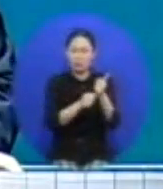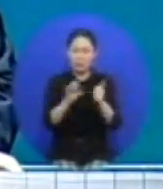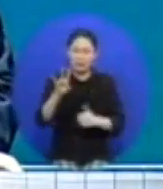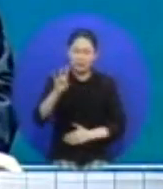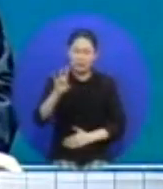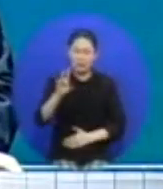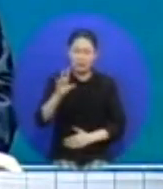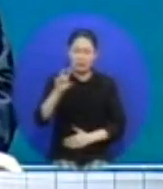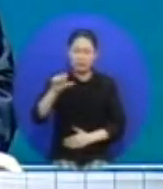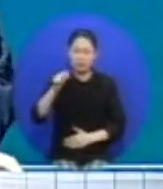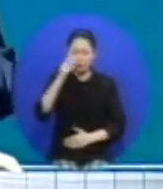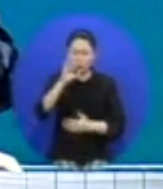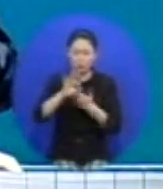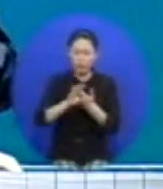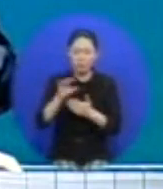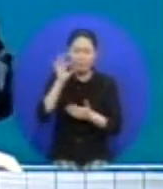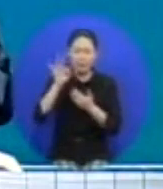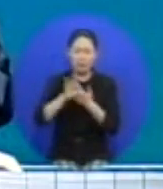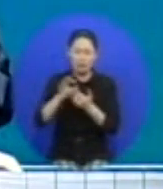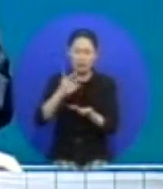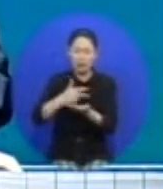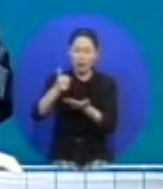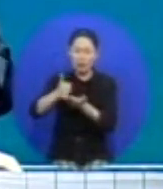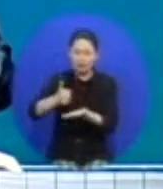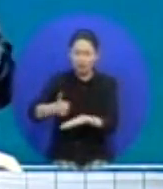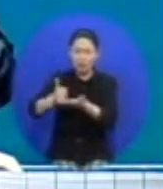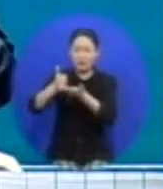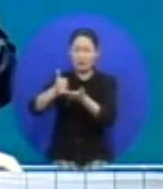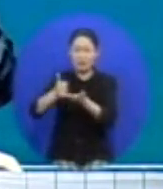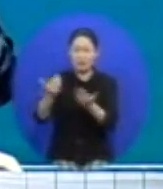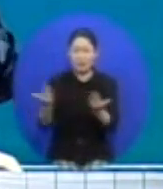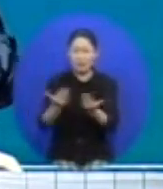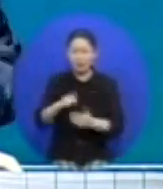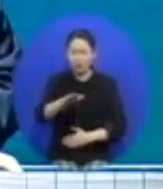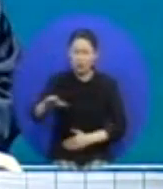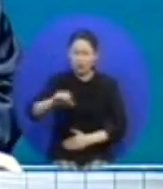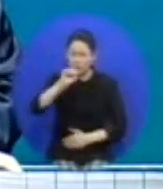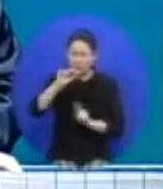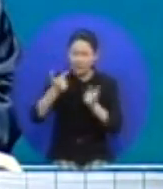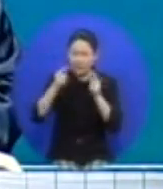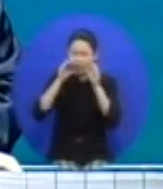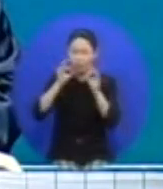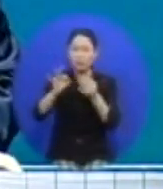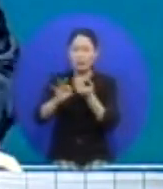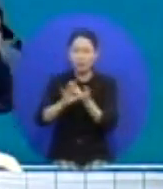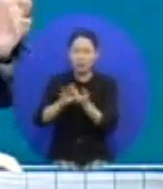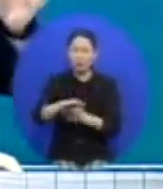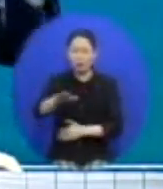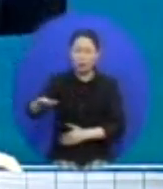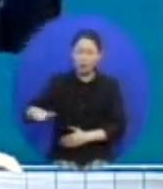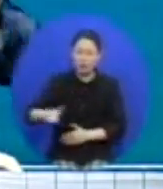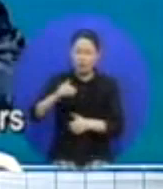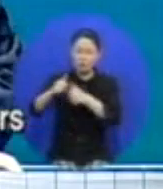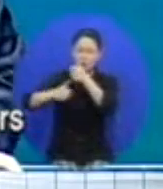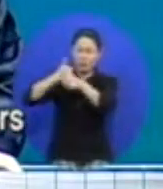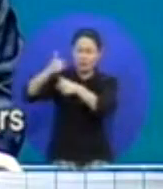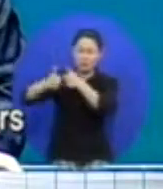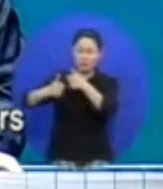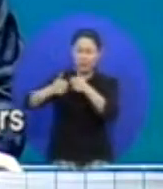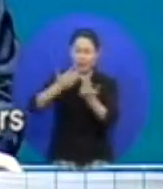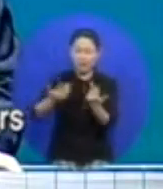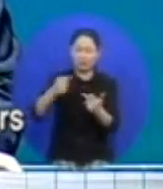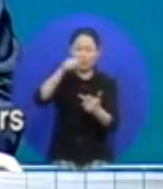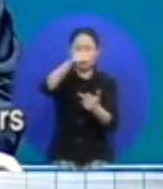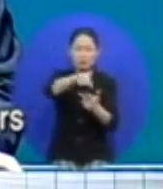말씀입니다 마늘 여호와를 섬기는 것이 너희에게 좋지 않게 보이거든 너희 조상들이 강 저쪽에서 섬기던